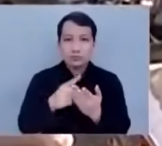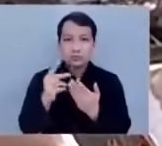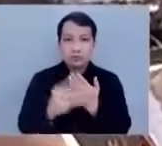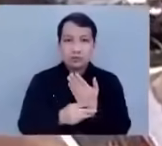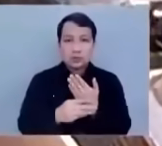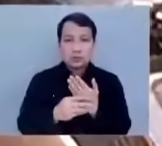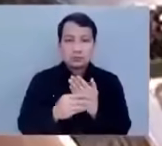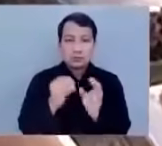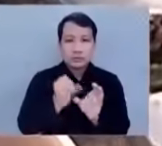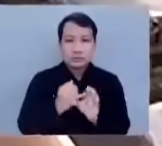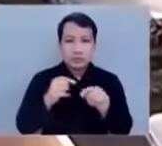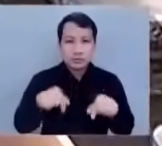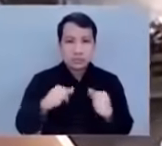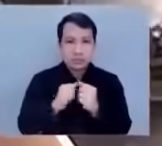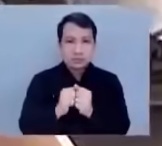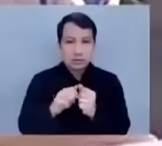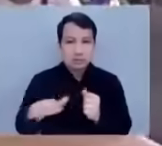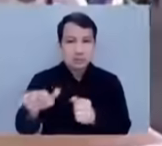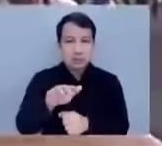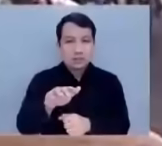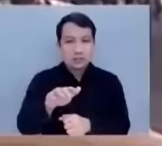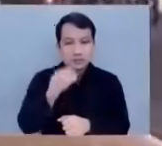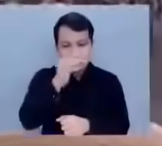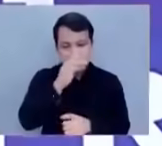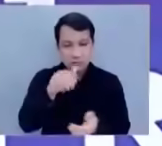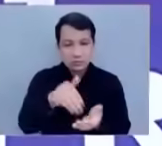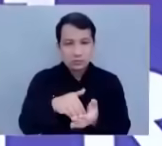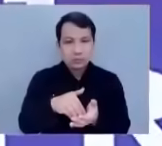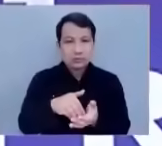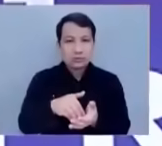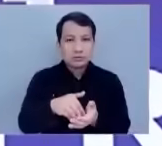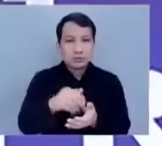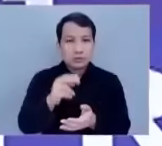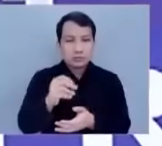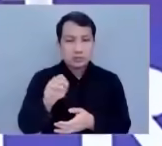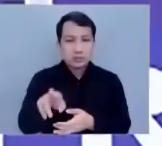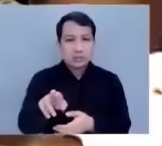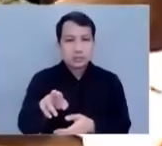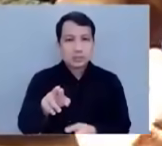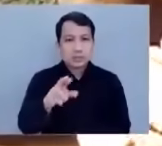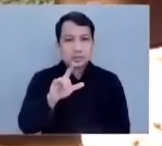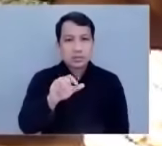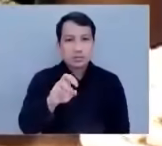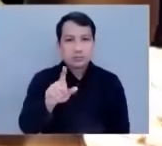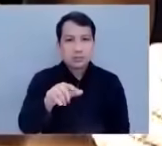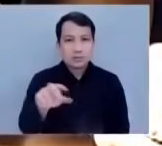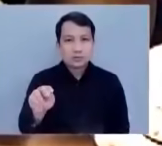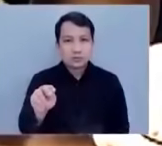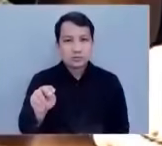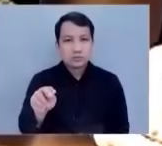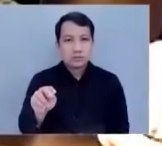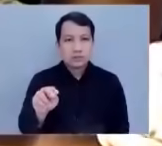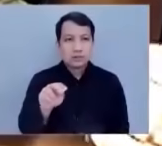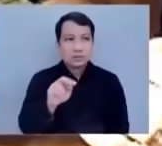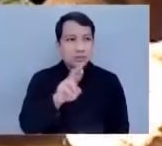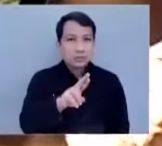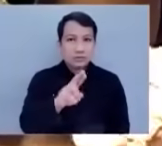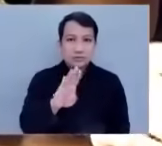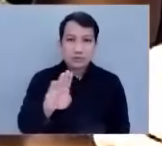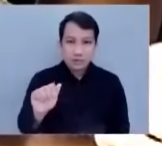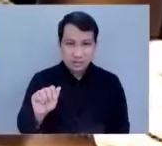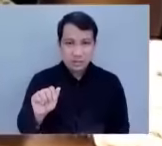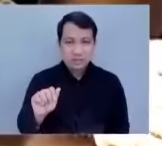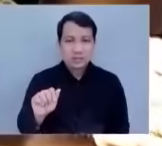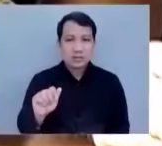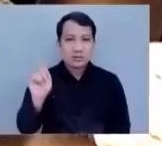ang Metro Manila, Central Luzon at Calabarzon. Pero babala ng piston ay pwedeng lumawig sa panahon na hindi